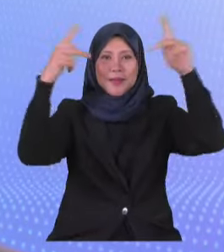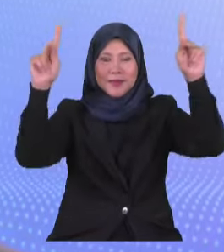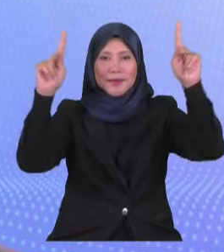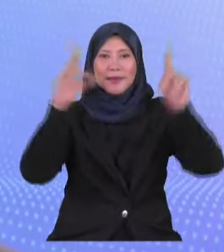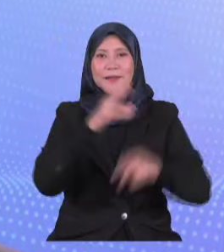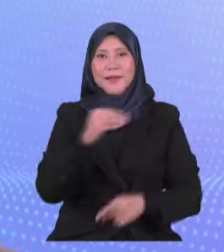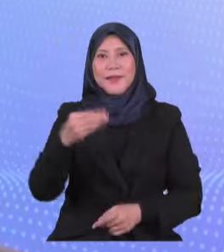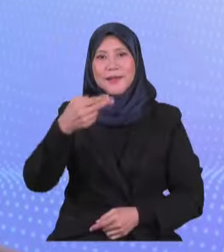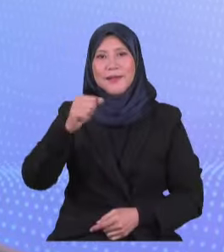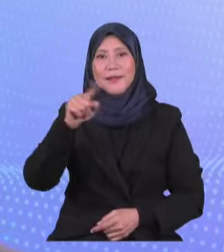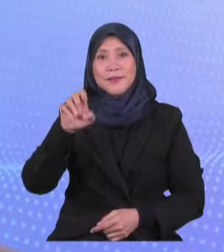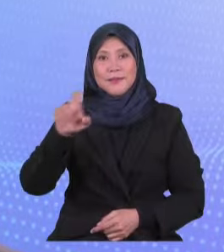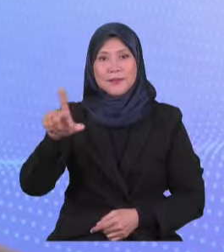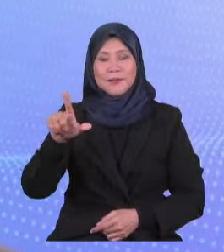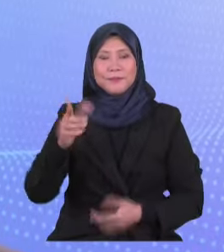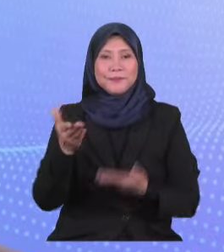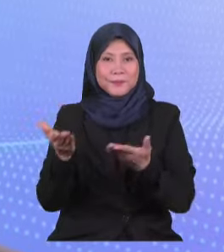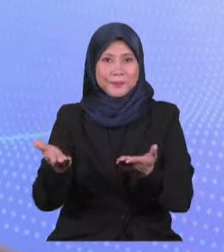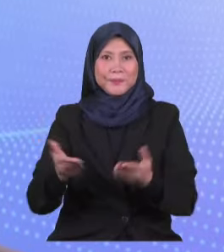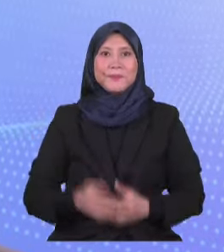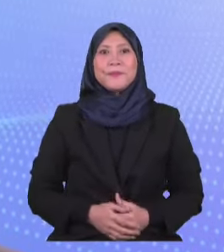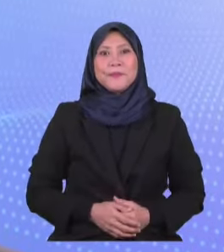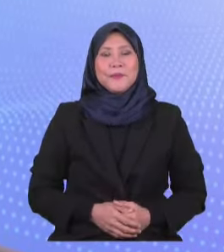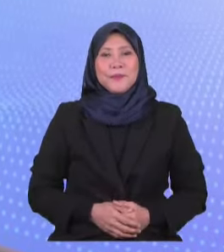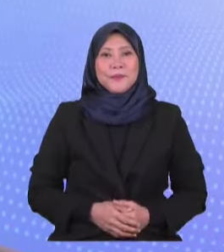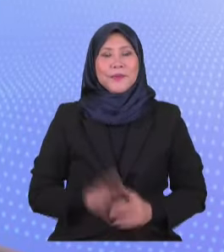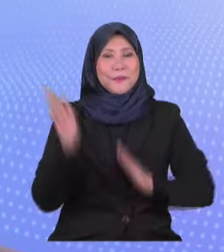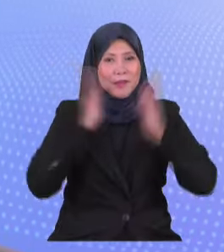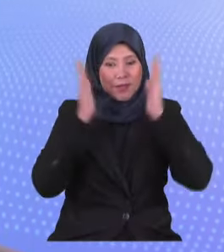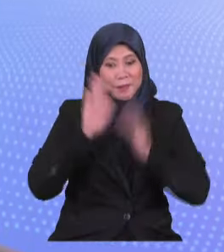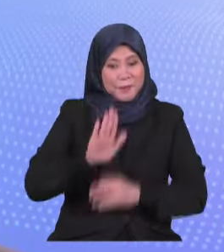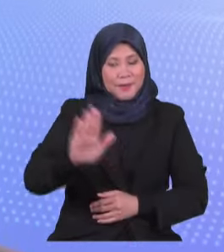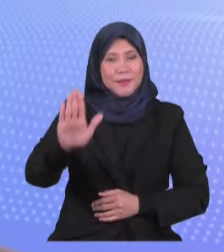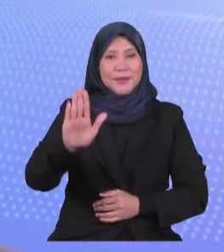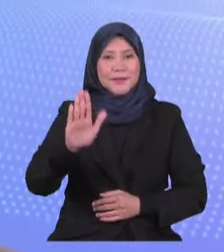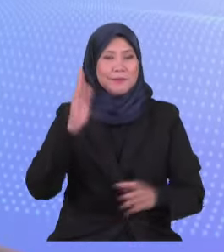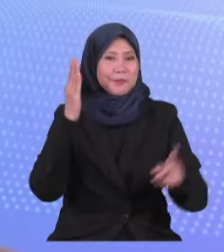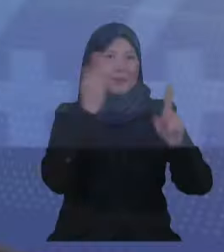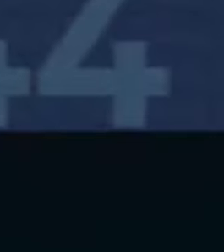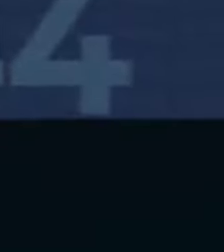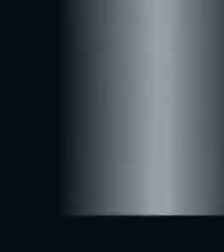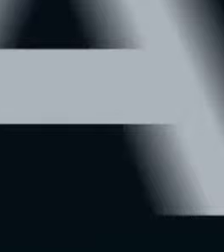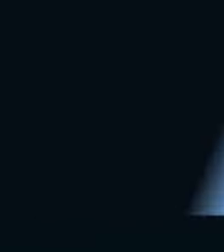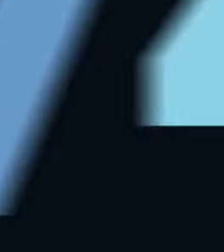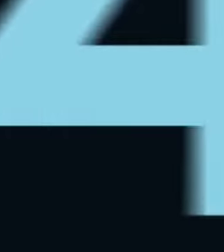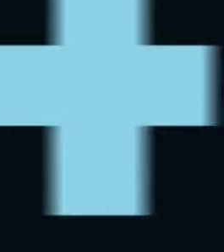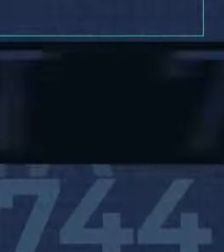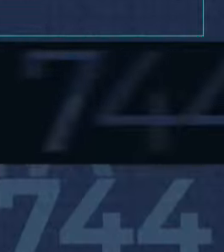Shahrudin dan Hazel Desmond untuk paparan komprehensif. Malaysia Berani, tekad perpaduan, penuhi harapan.